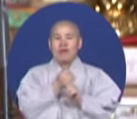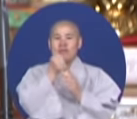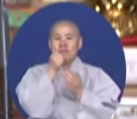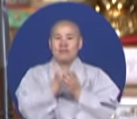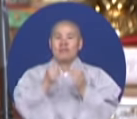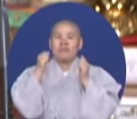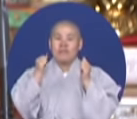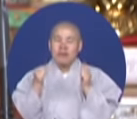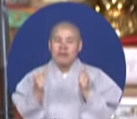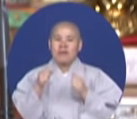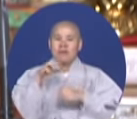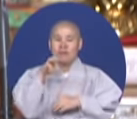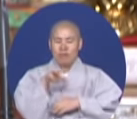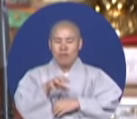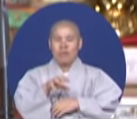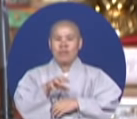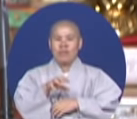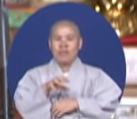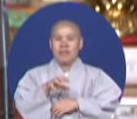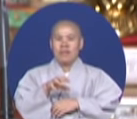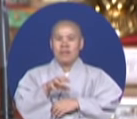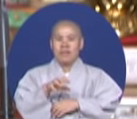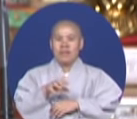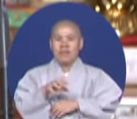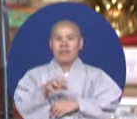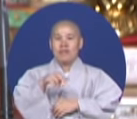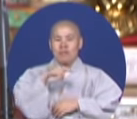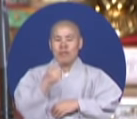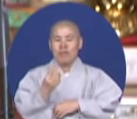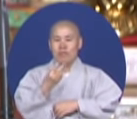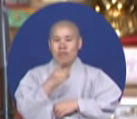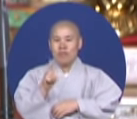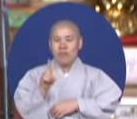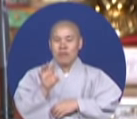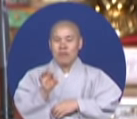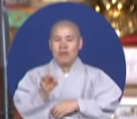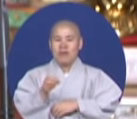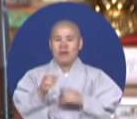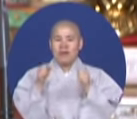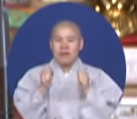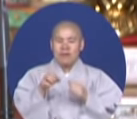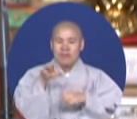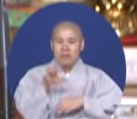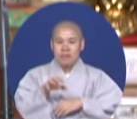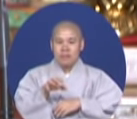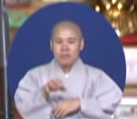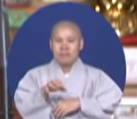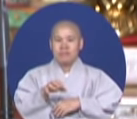부처님이 머무시는 곳이에요. 도량. 그래서 여기서는